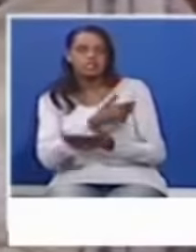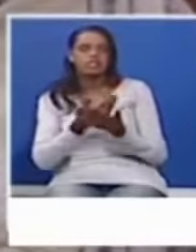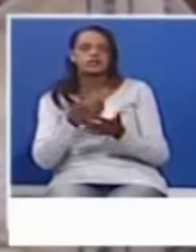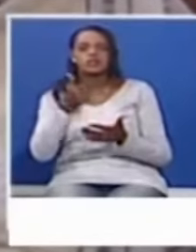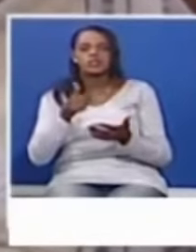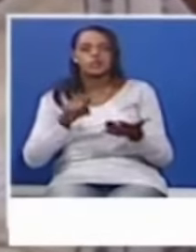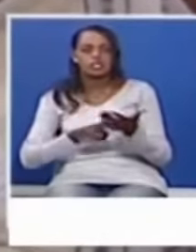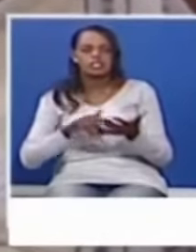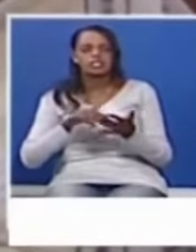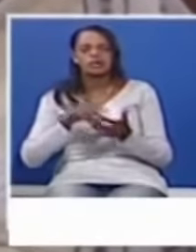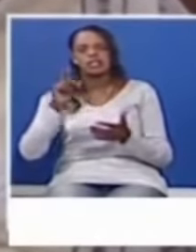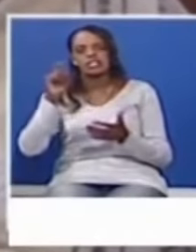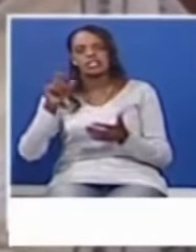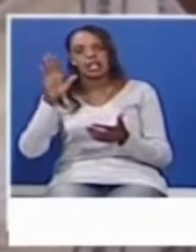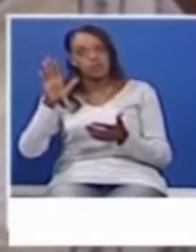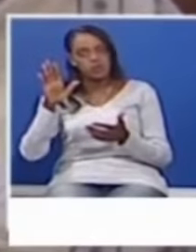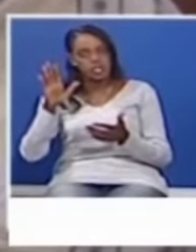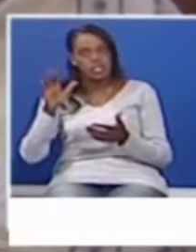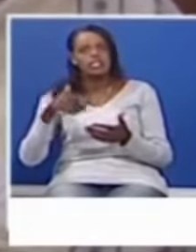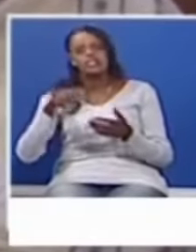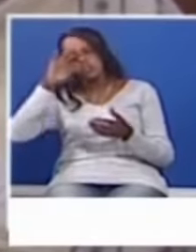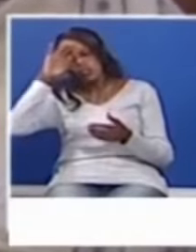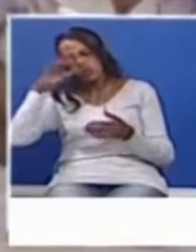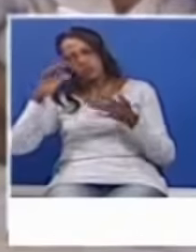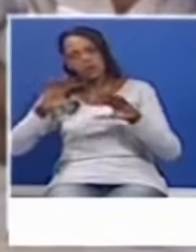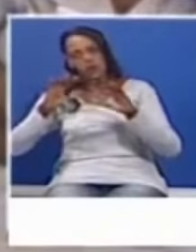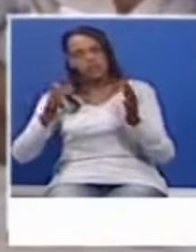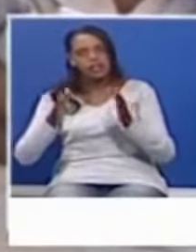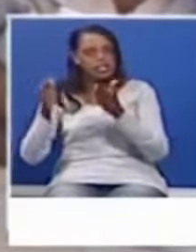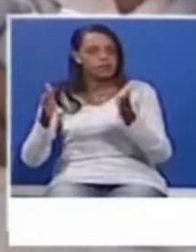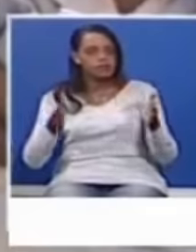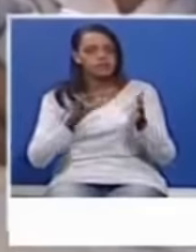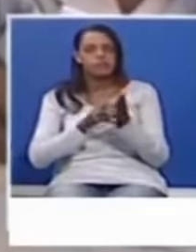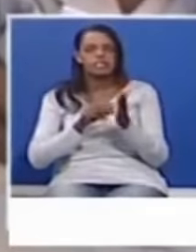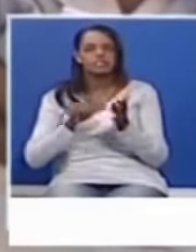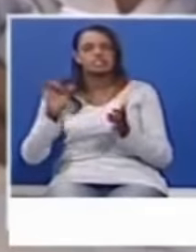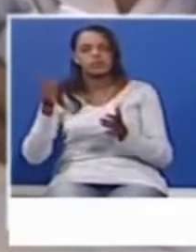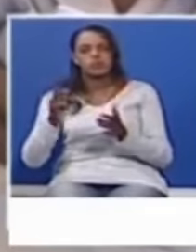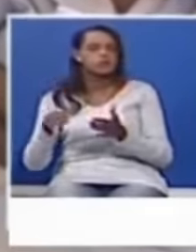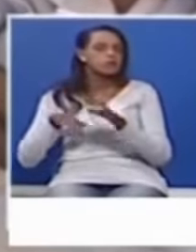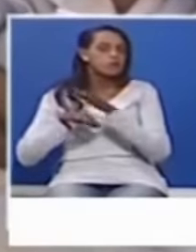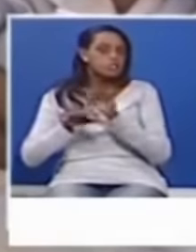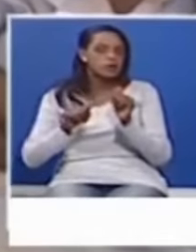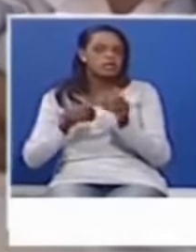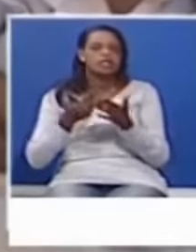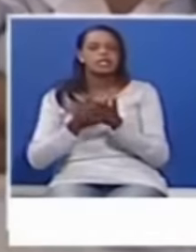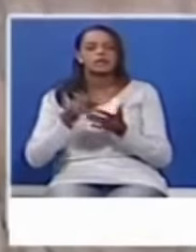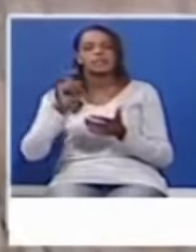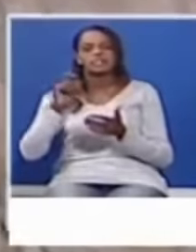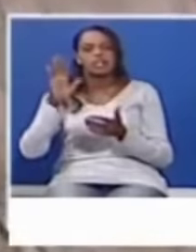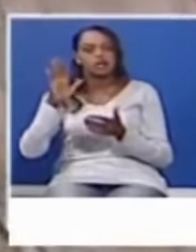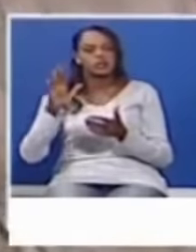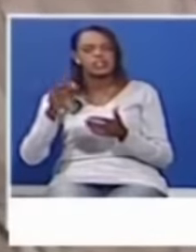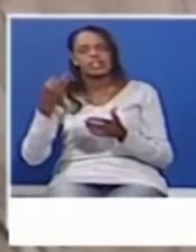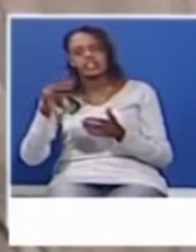ክሳብ 15 ዓመት ዝዕድሚኦም ቆልዑ ምዃኑ ጠቒሱ ድማ ጂኦግራፍያዊ ኣቀማምጣ መሬት ዞባ ኣብ ግምት ብምእታው ካብ 15 ሕዳር ኣብ